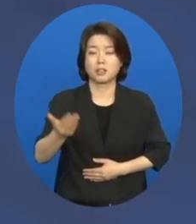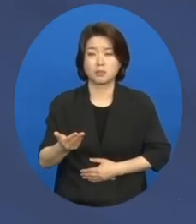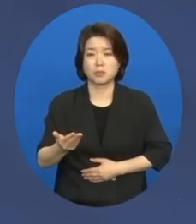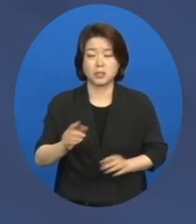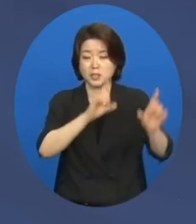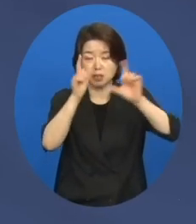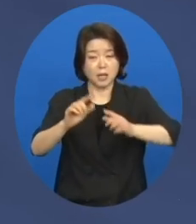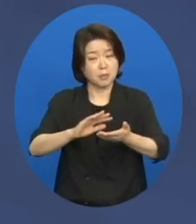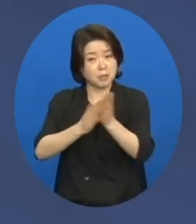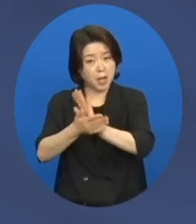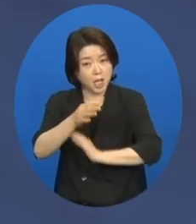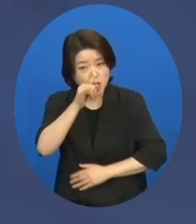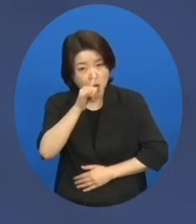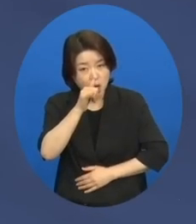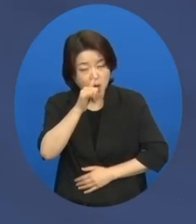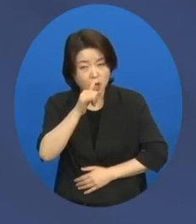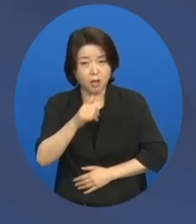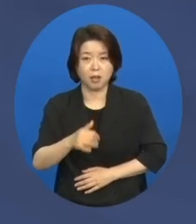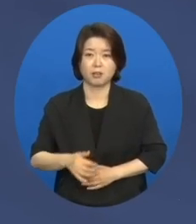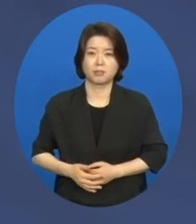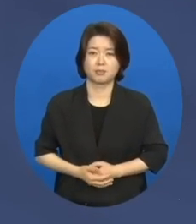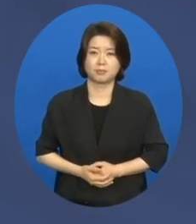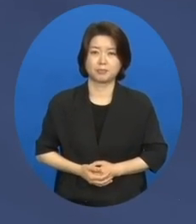삶의 변화가 있었습니까?